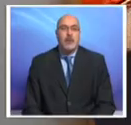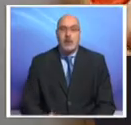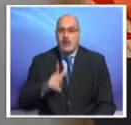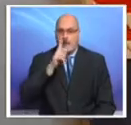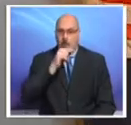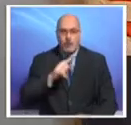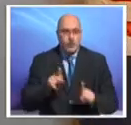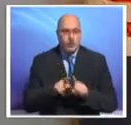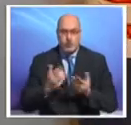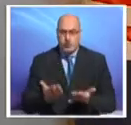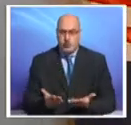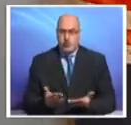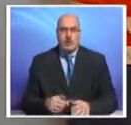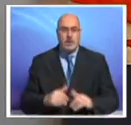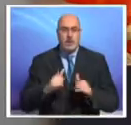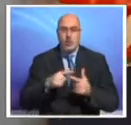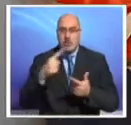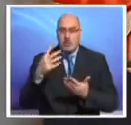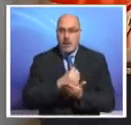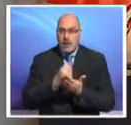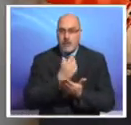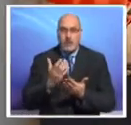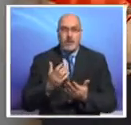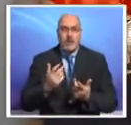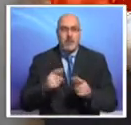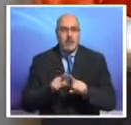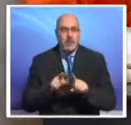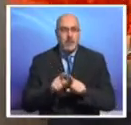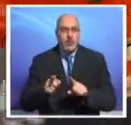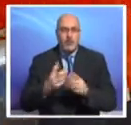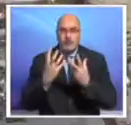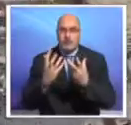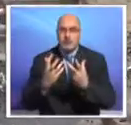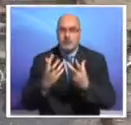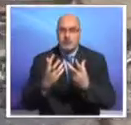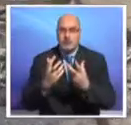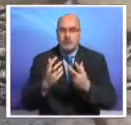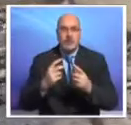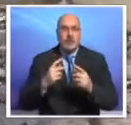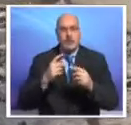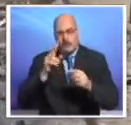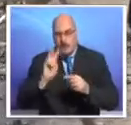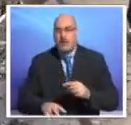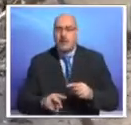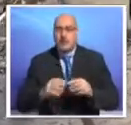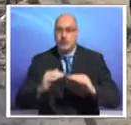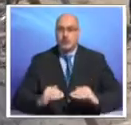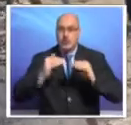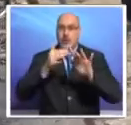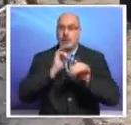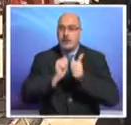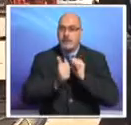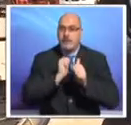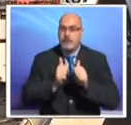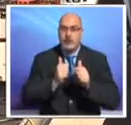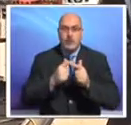وعلى أساس هذه المكاسب الثمينة وبفعل إرادتها الصريحة والفعلية في رفع تحدي